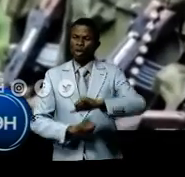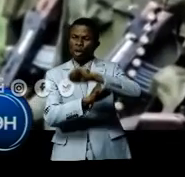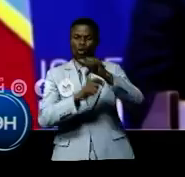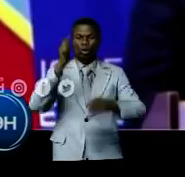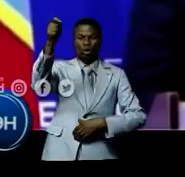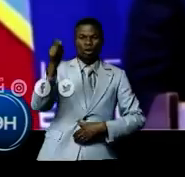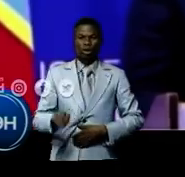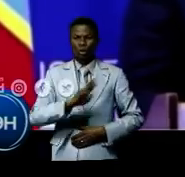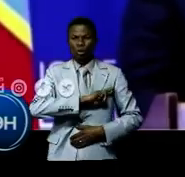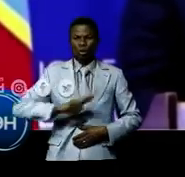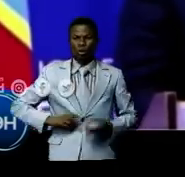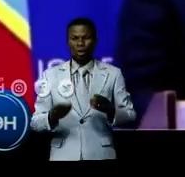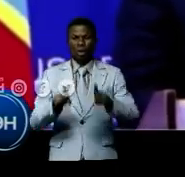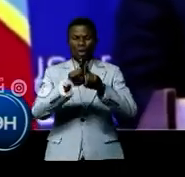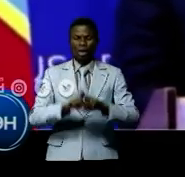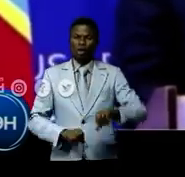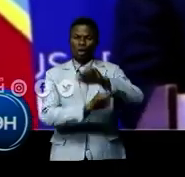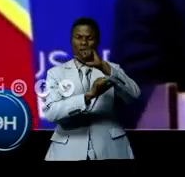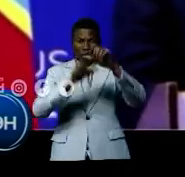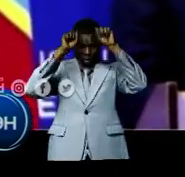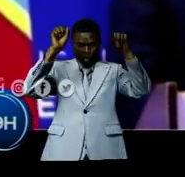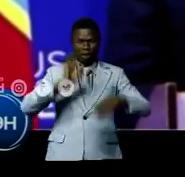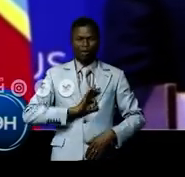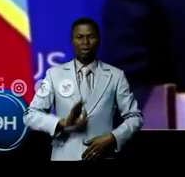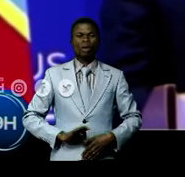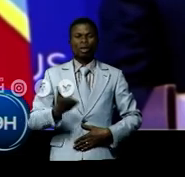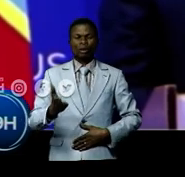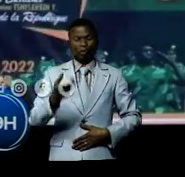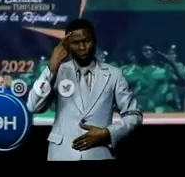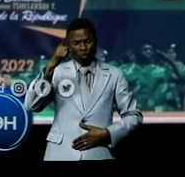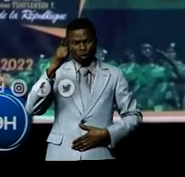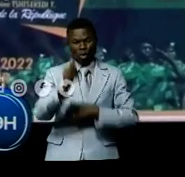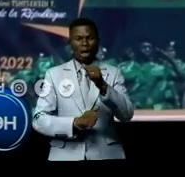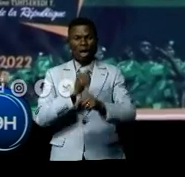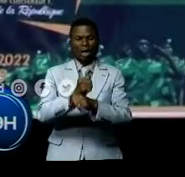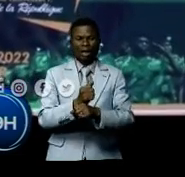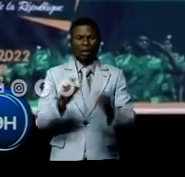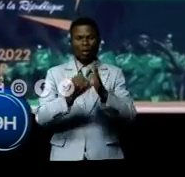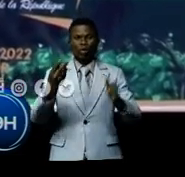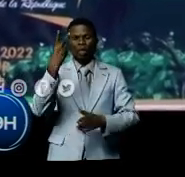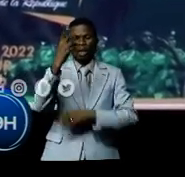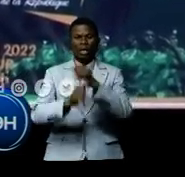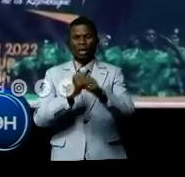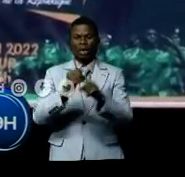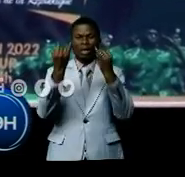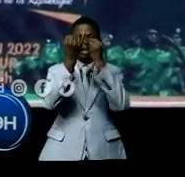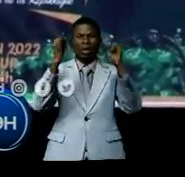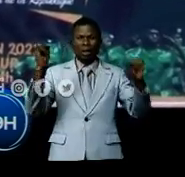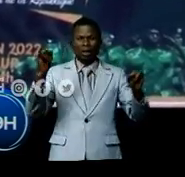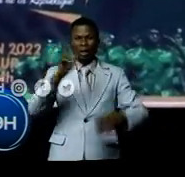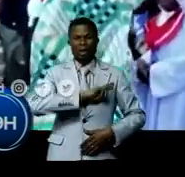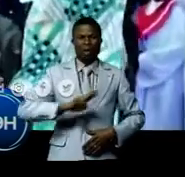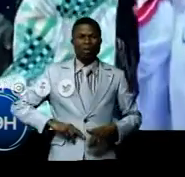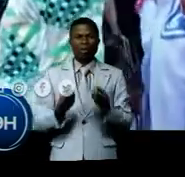la RDC et à leur commandant suprême, Félix Tshisekedi Tshilombo, à l'occasion du 62e anniversaire de l'indépendance de la